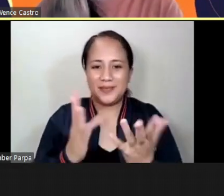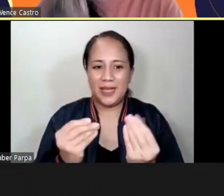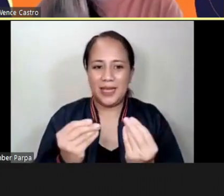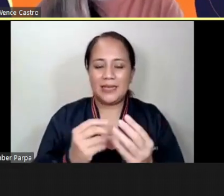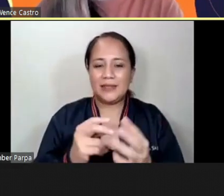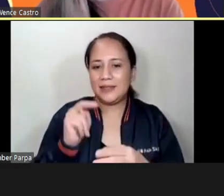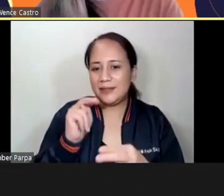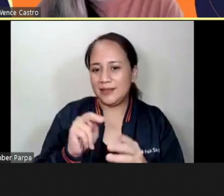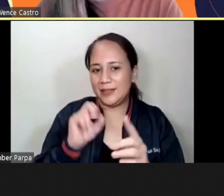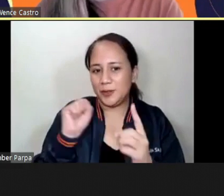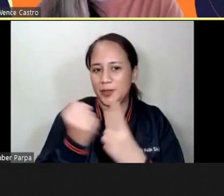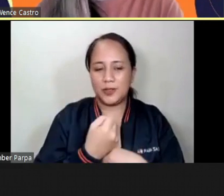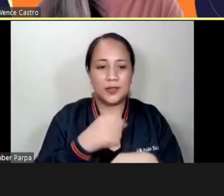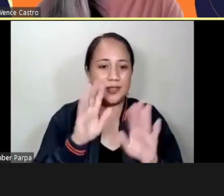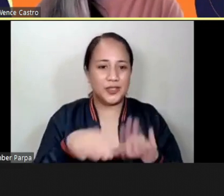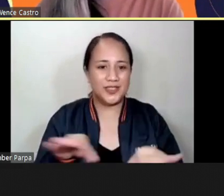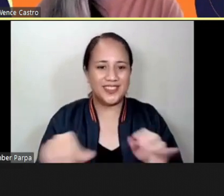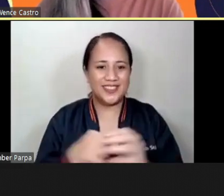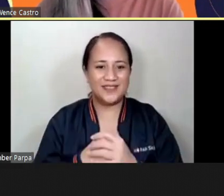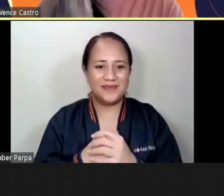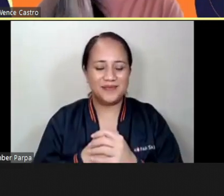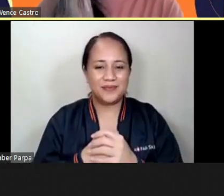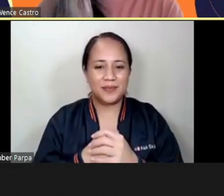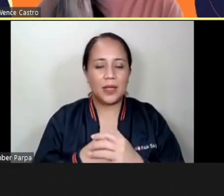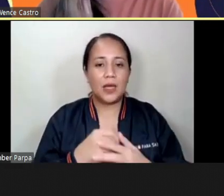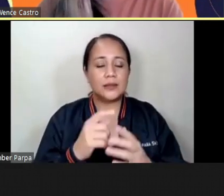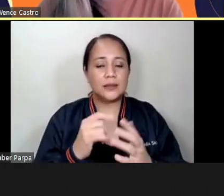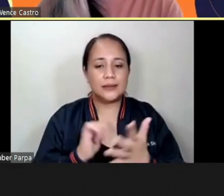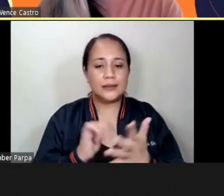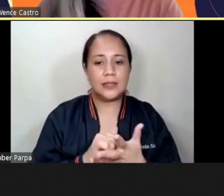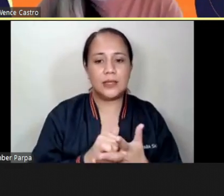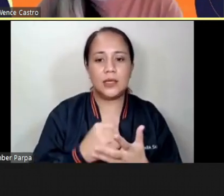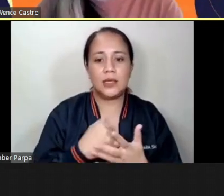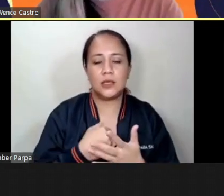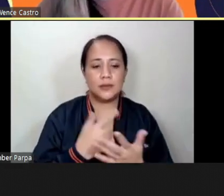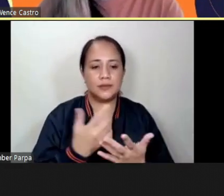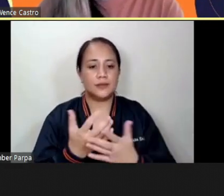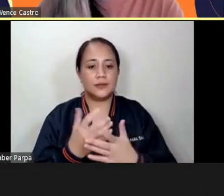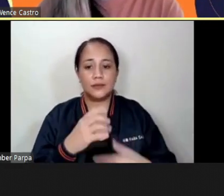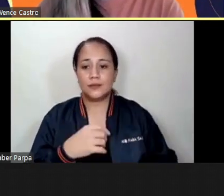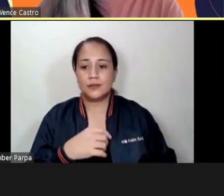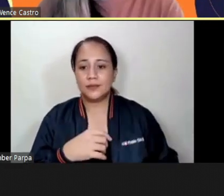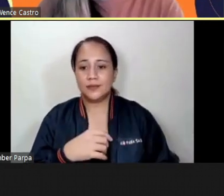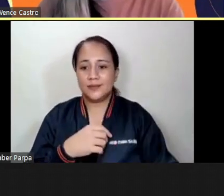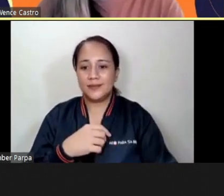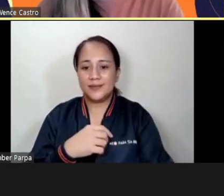well-being din po of the children. So, ayun po, Ate Charisse.